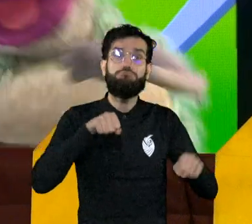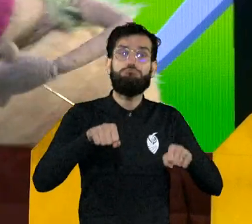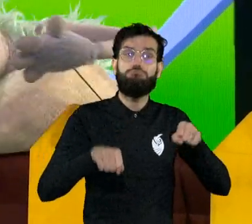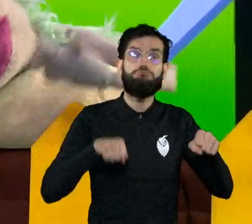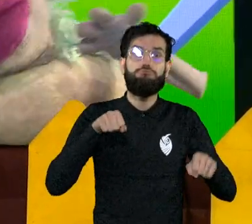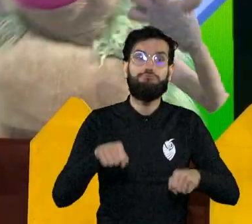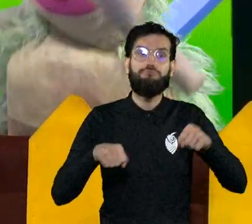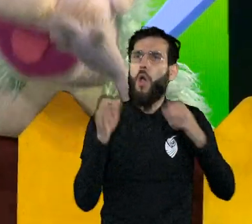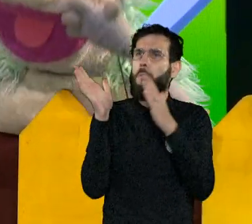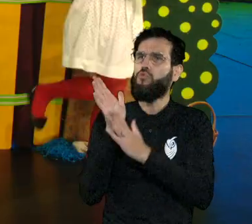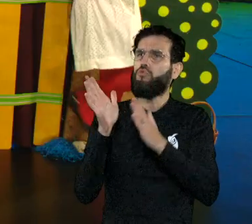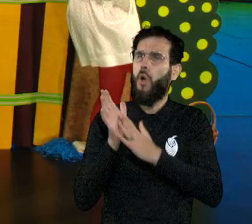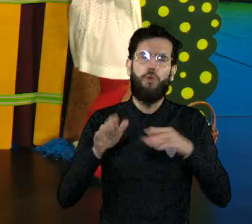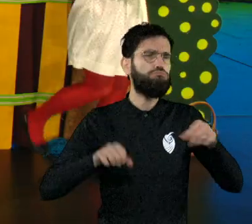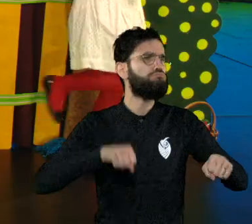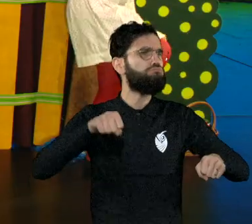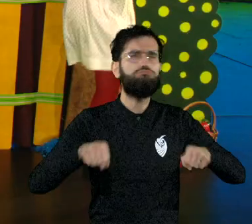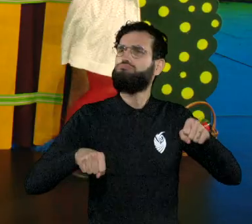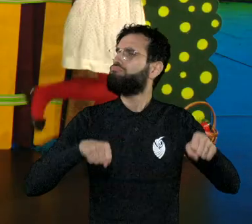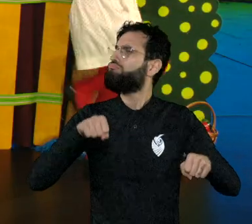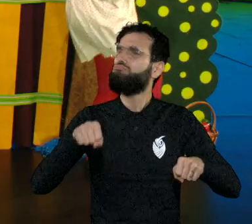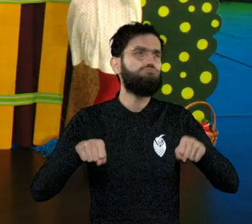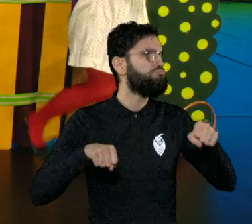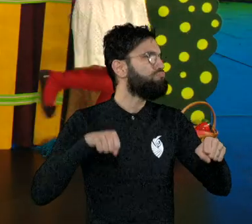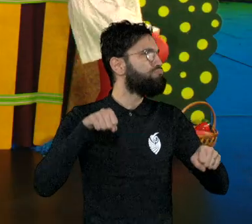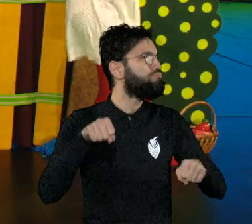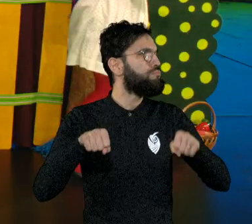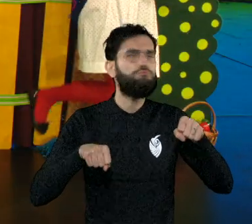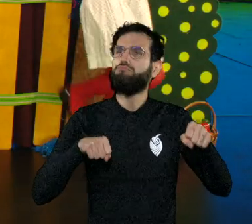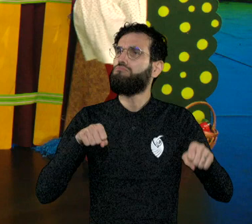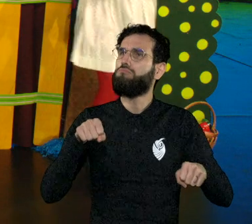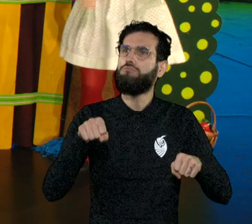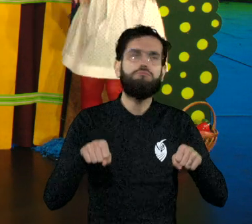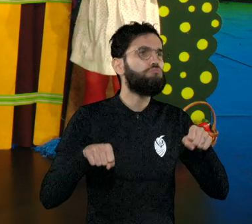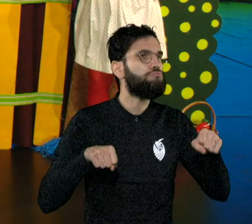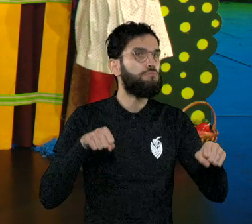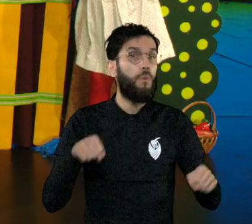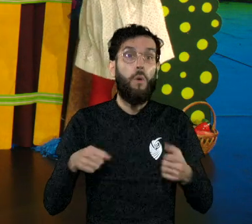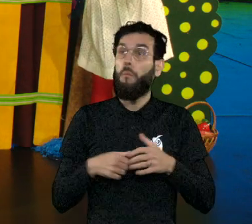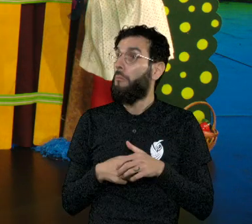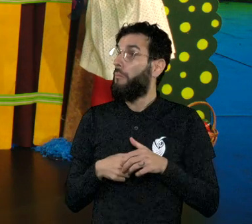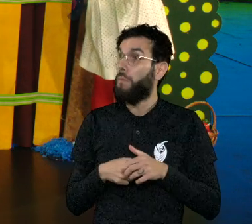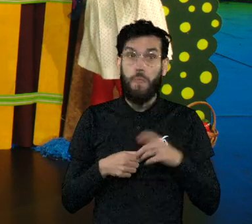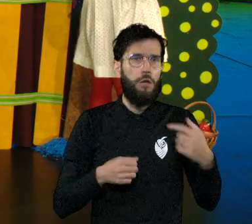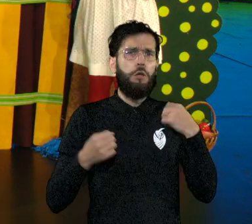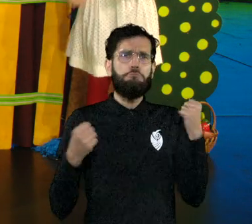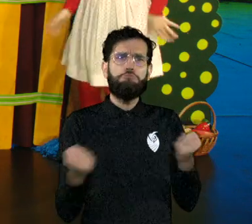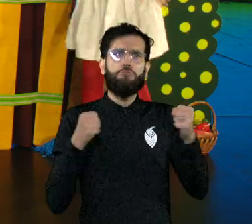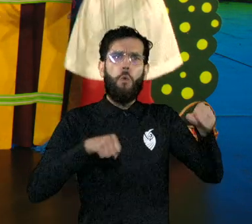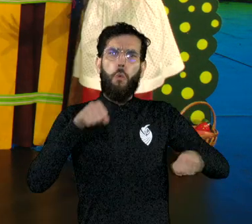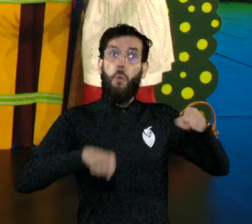na ňom troní. Šľape nelení, nik ho